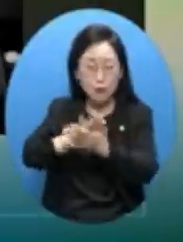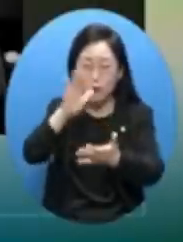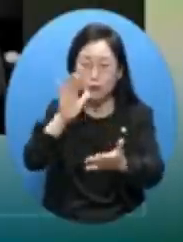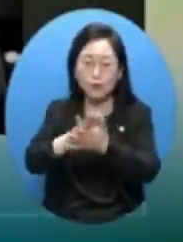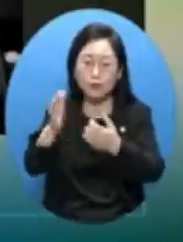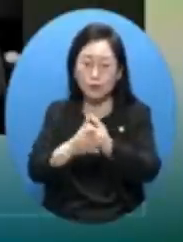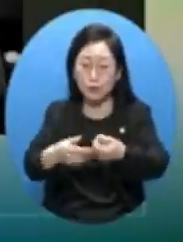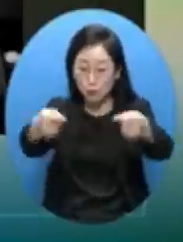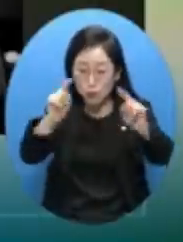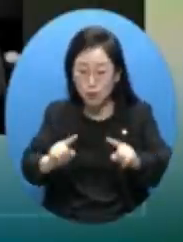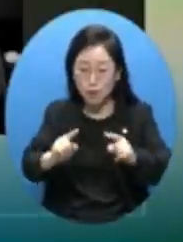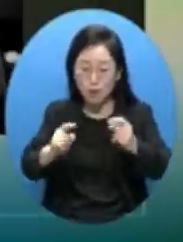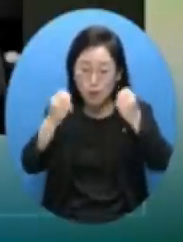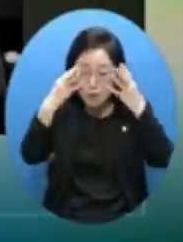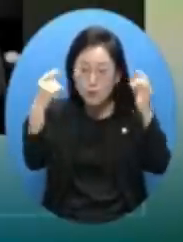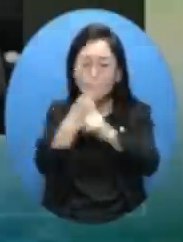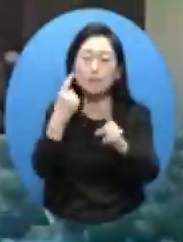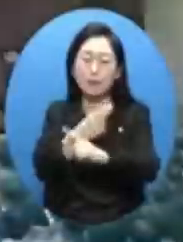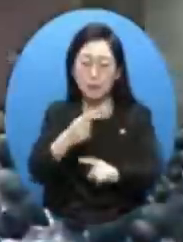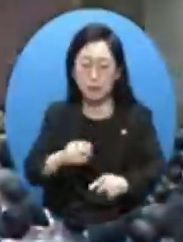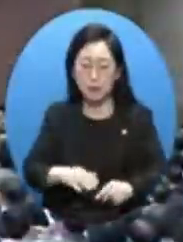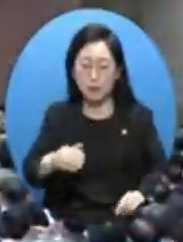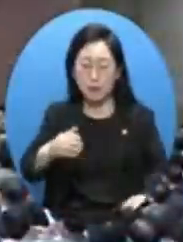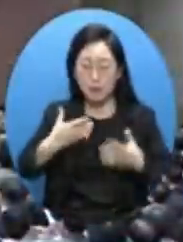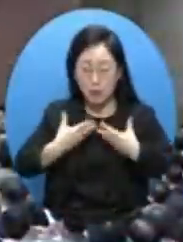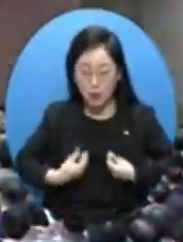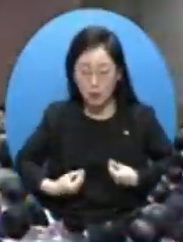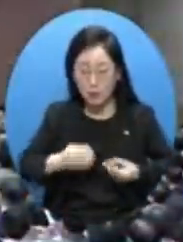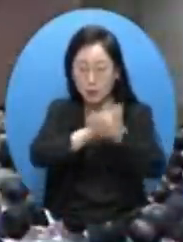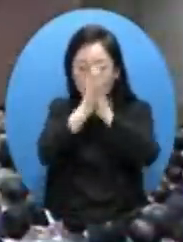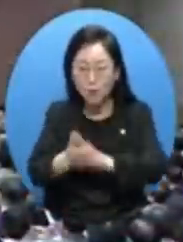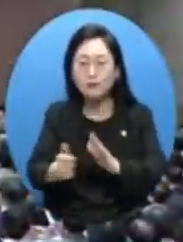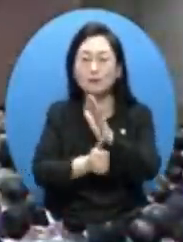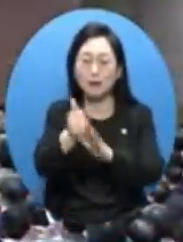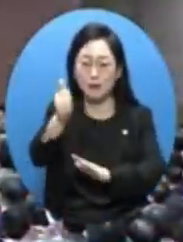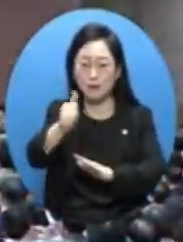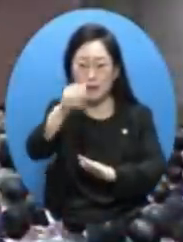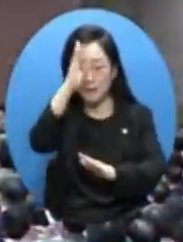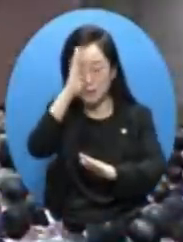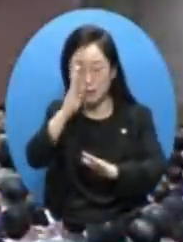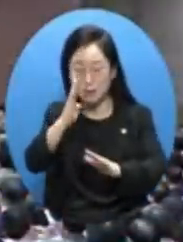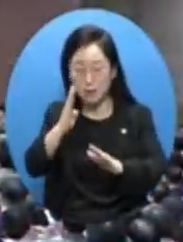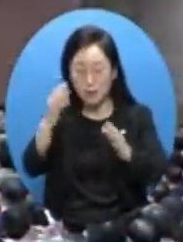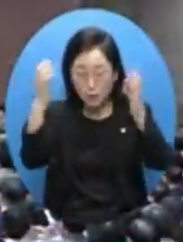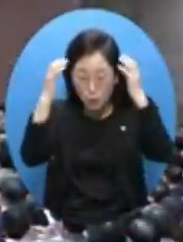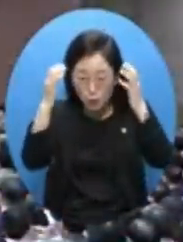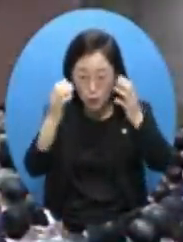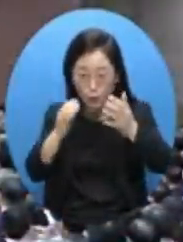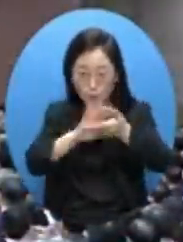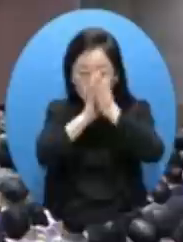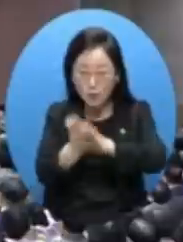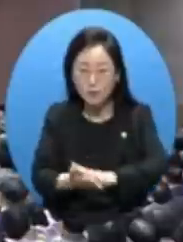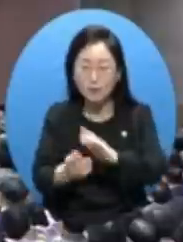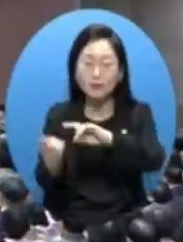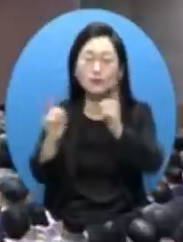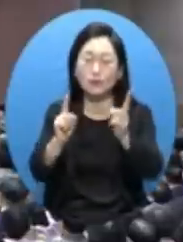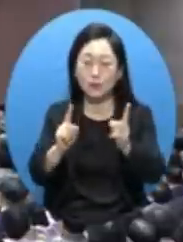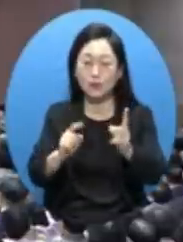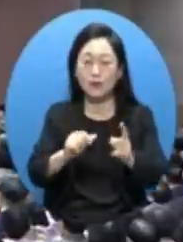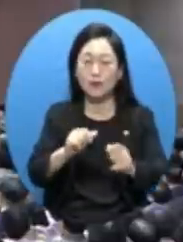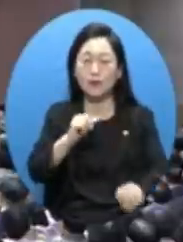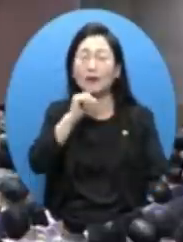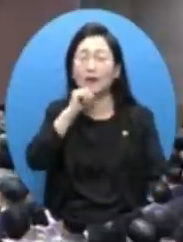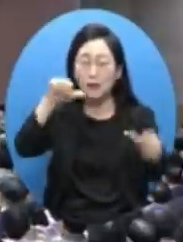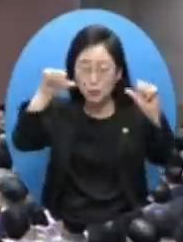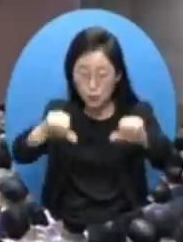되었습니다. 절망에 처한 사람들이 꿈과 희망을 얻고 병에 고통당하는 사람들이 치료함을 받고 가난과 저주 가운데